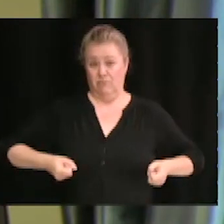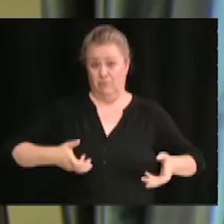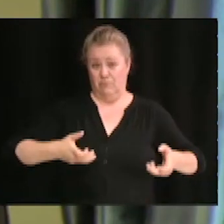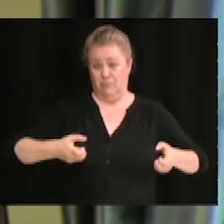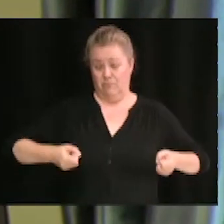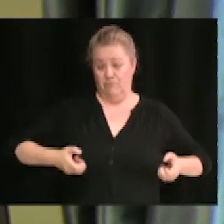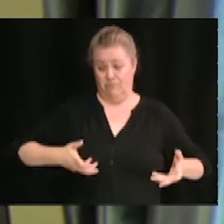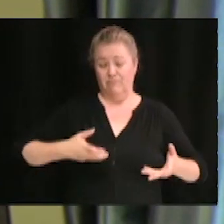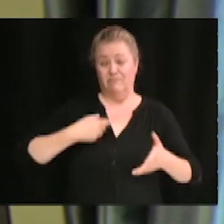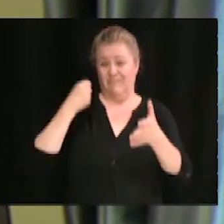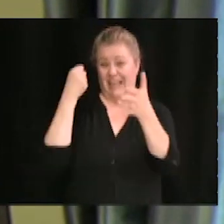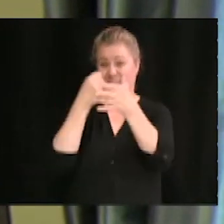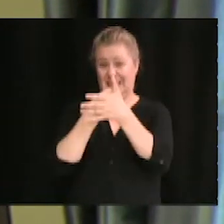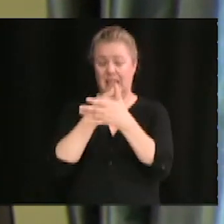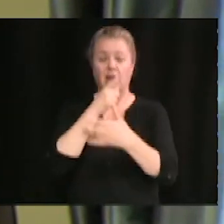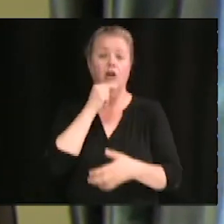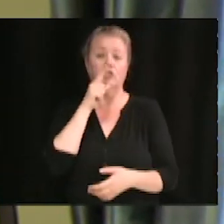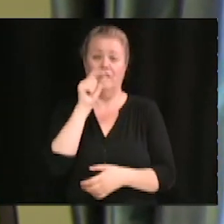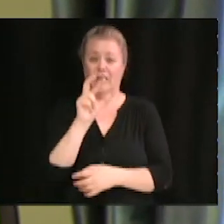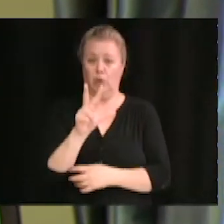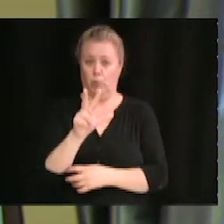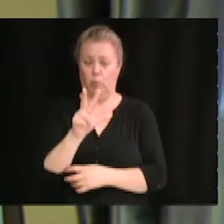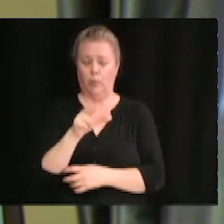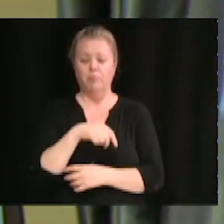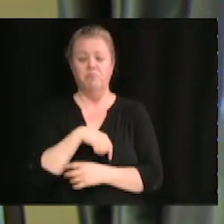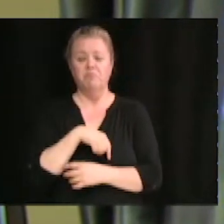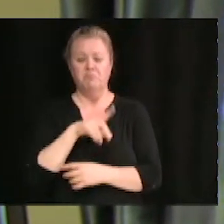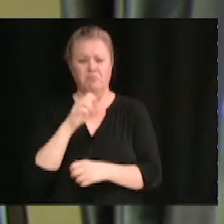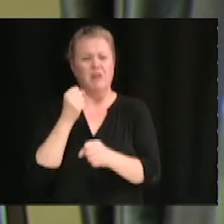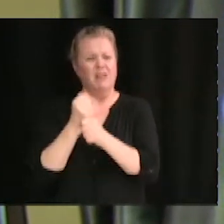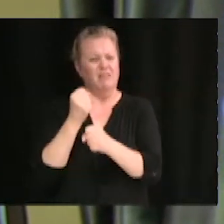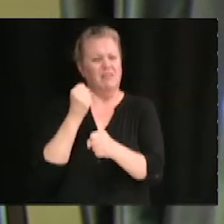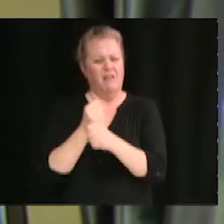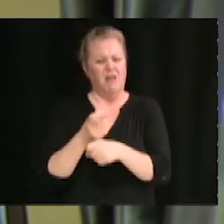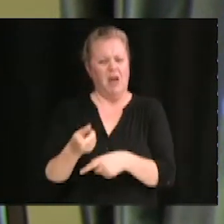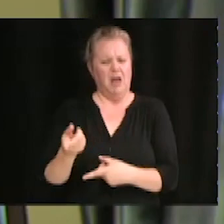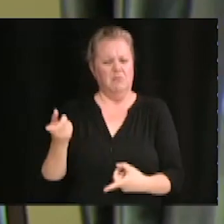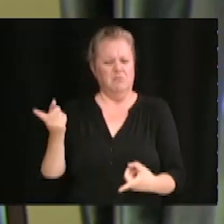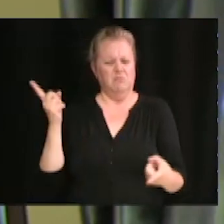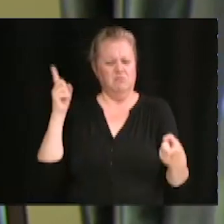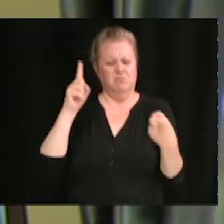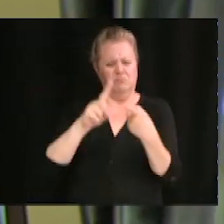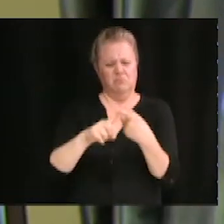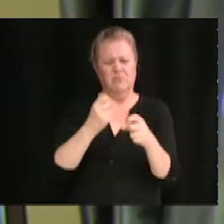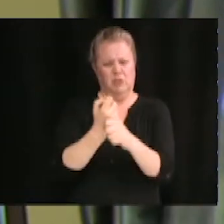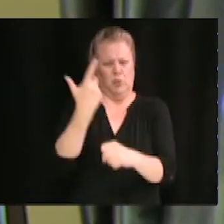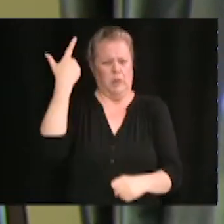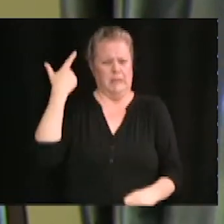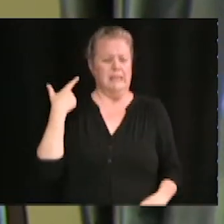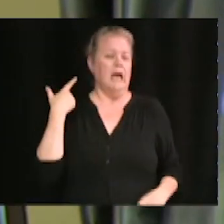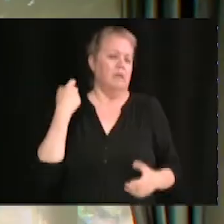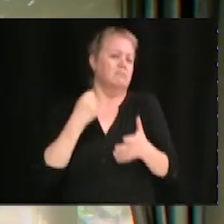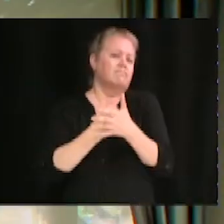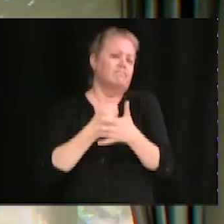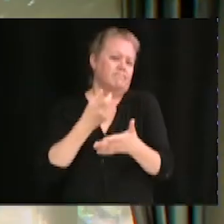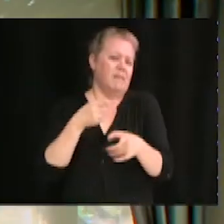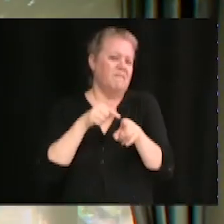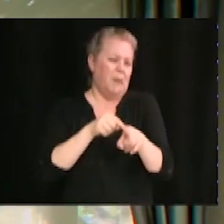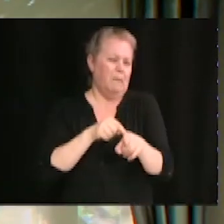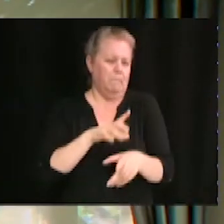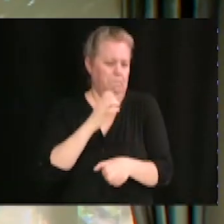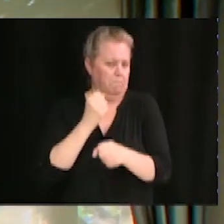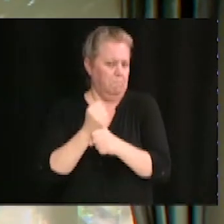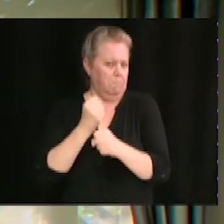à l'âge de 23 ans. Puis, justement, il a travaillé à la ferme jusqu'à il y a trois ans, donc il a toujours été très, très actif. Donc, c'est un homme qui